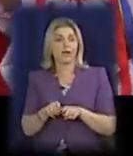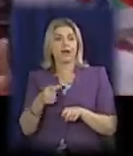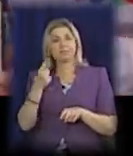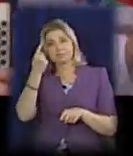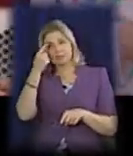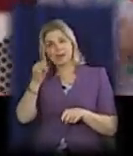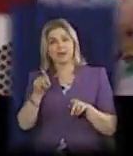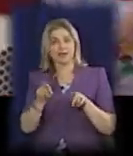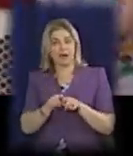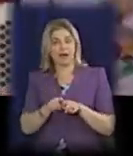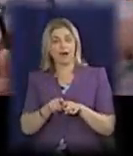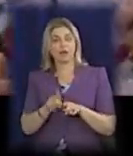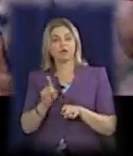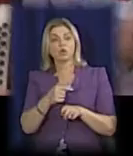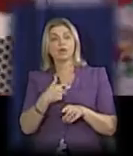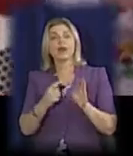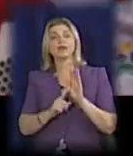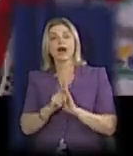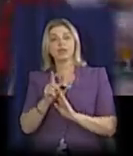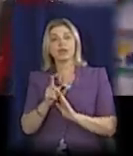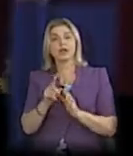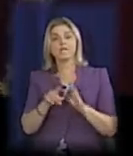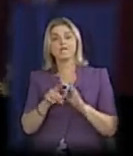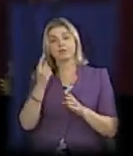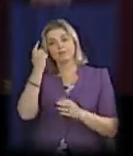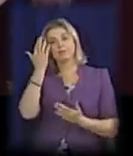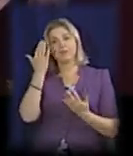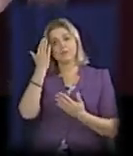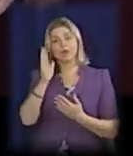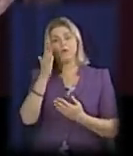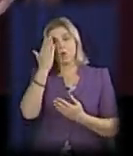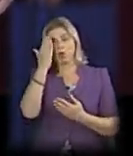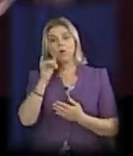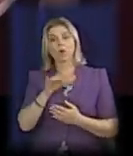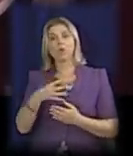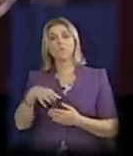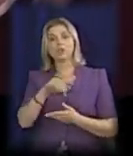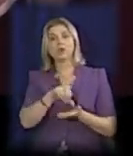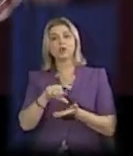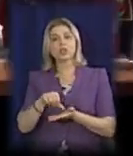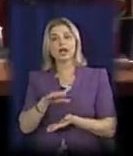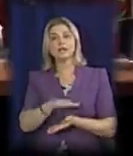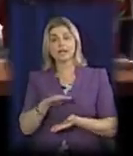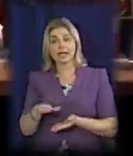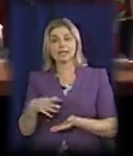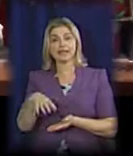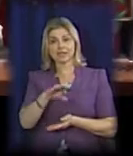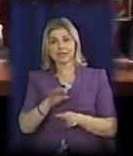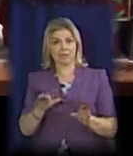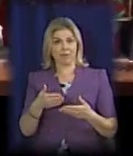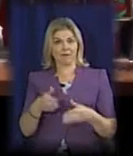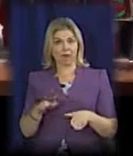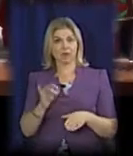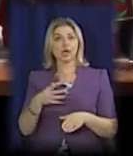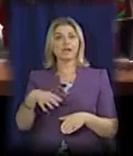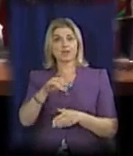така ідея, що я почала вже перебирати в голові, що у всіх наших учасників діти знову-таки всі співають і